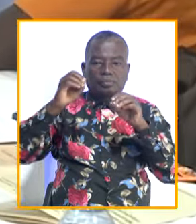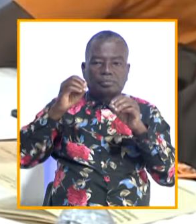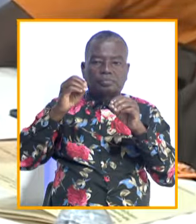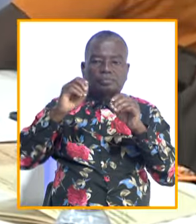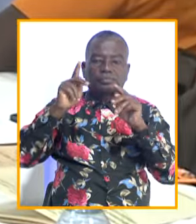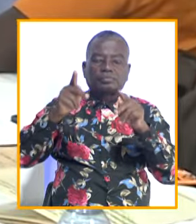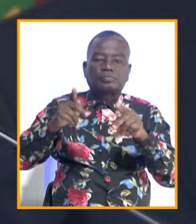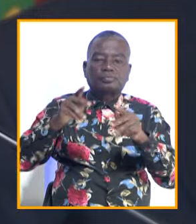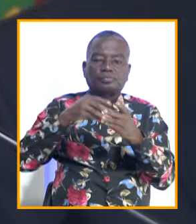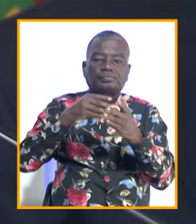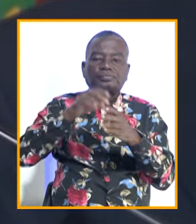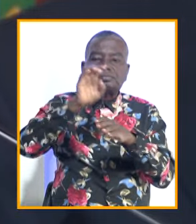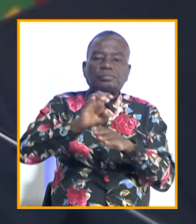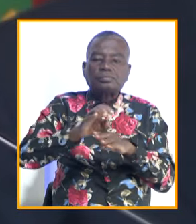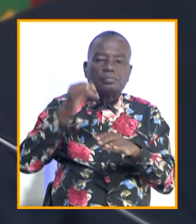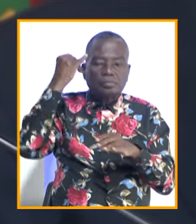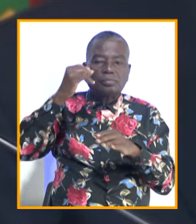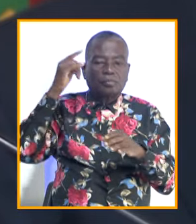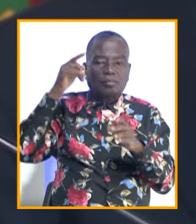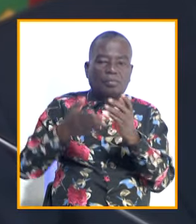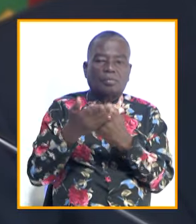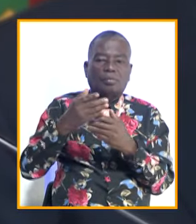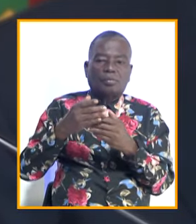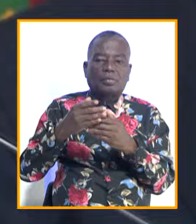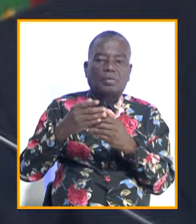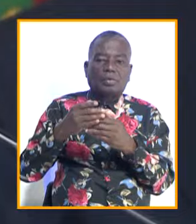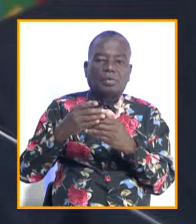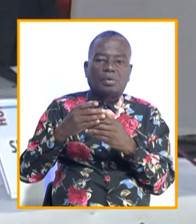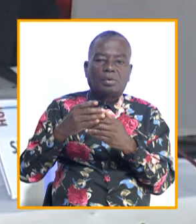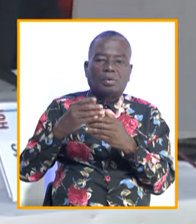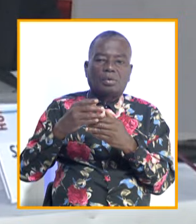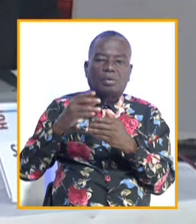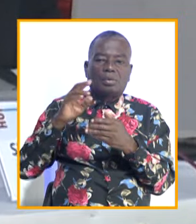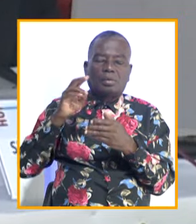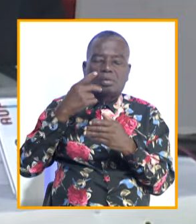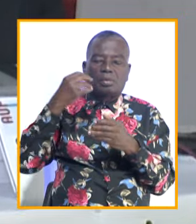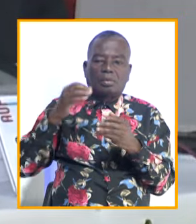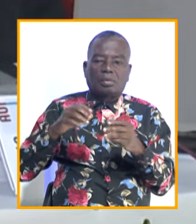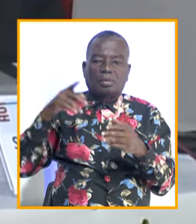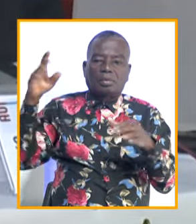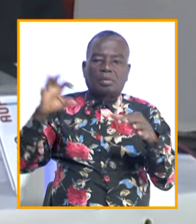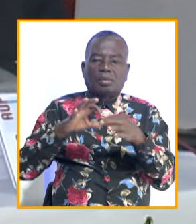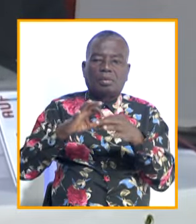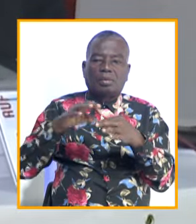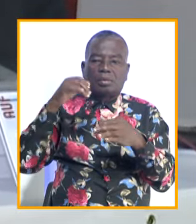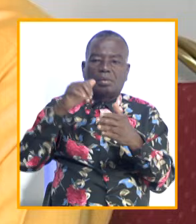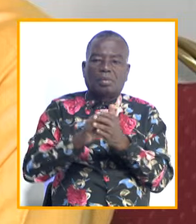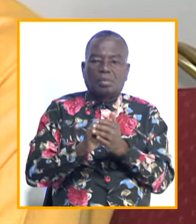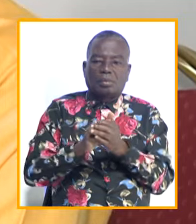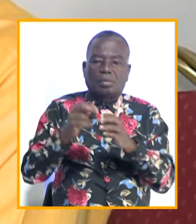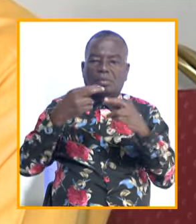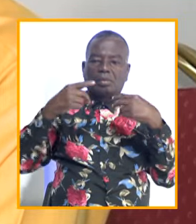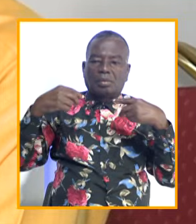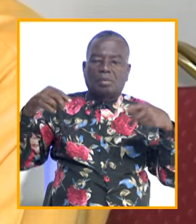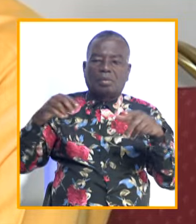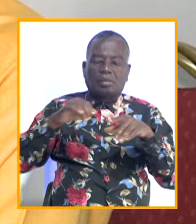médecines traditionnelles. Initiée par l'Agence universitaire de la francophonie AUF, en partenariat avec le réseau des académies africaines et